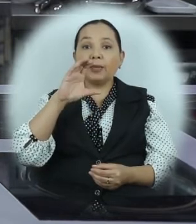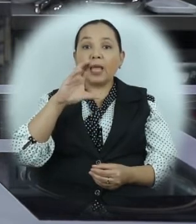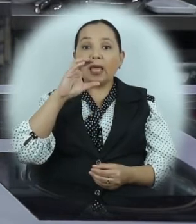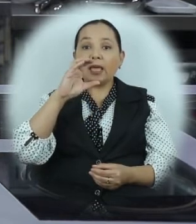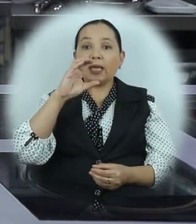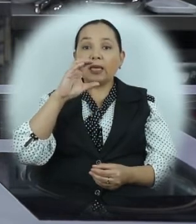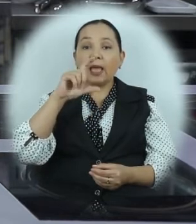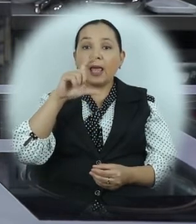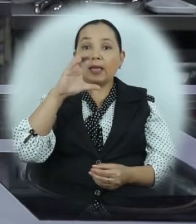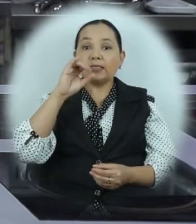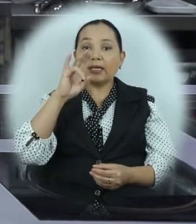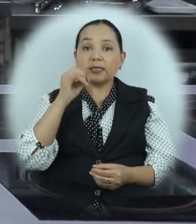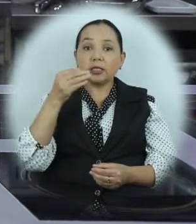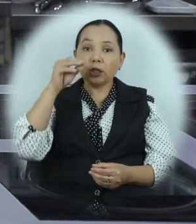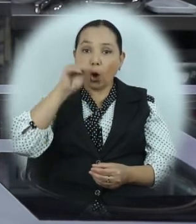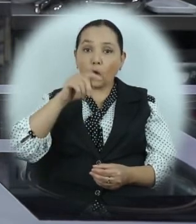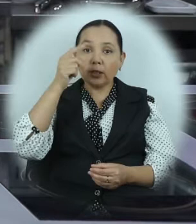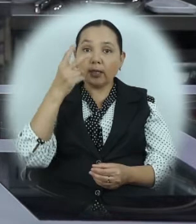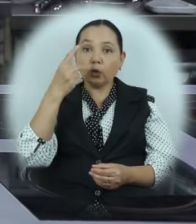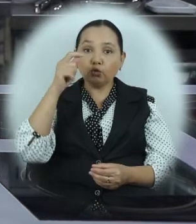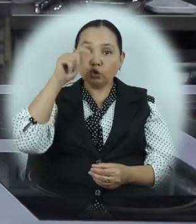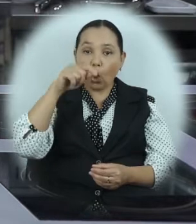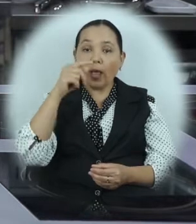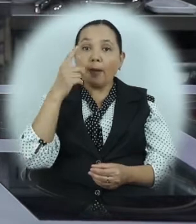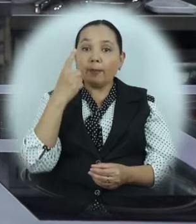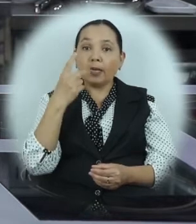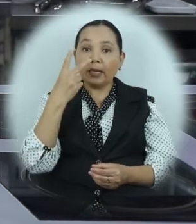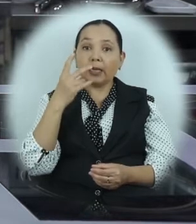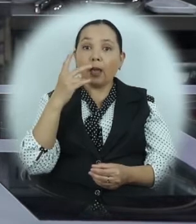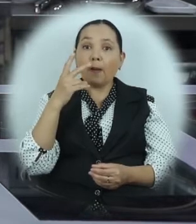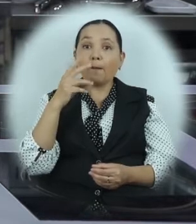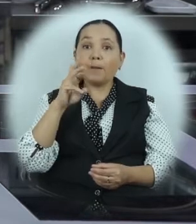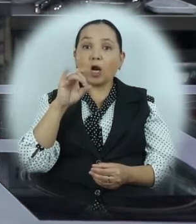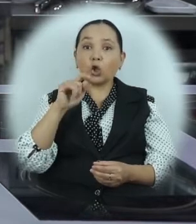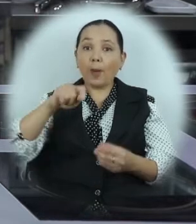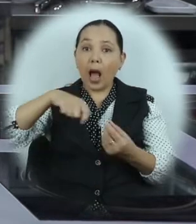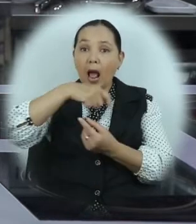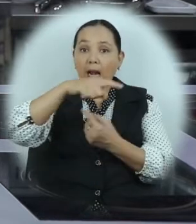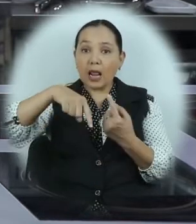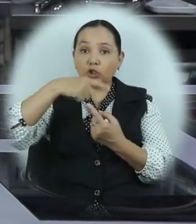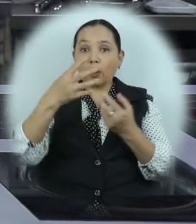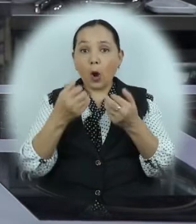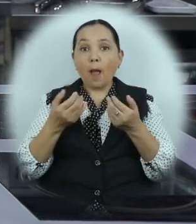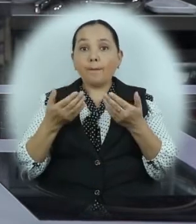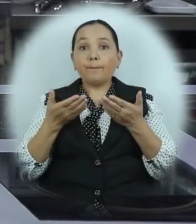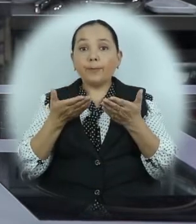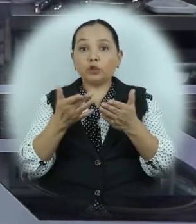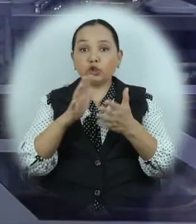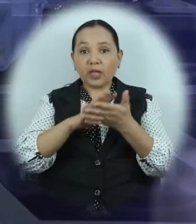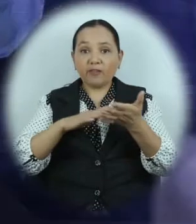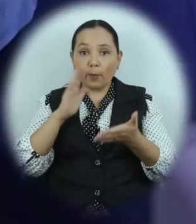2-3 tomchi qo'shib, 1-2 marotaba aralashtirib olamiz va pishirishda davom